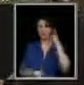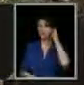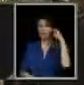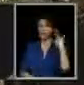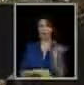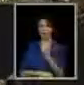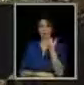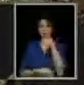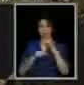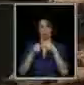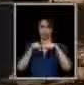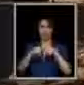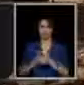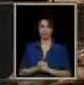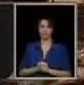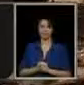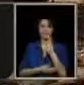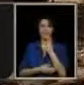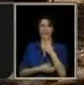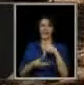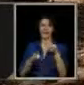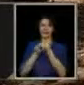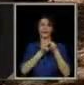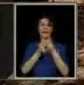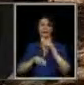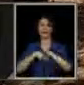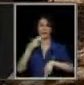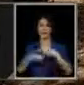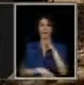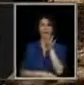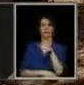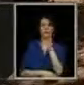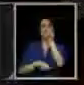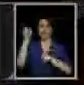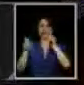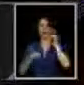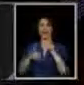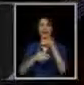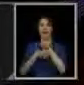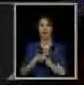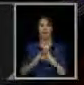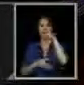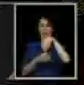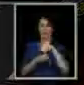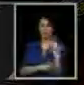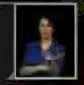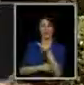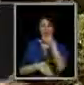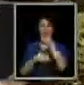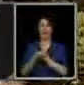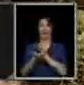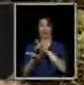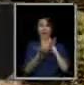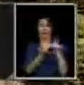רציניים יותר. הקרן מטפלת בכ-5,000 חסויים, חלקם מתגוררים בקהילה וחלקם במוסדות סגורים. הקרן מנהלת את כספם ואת